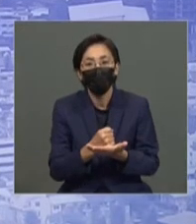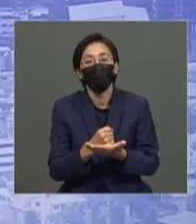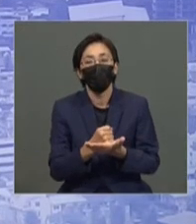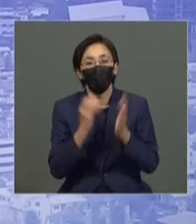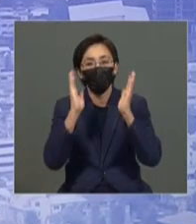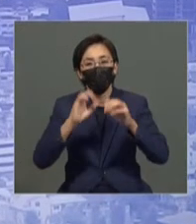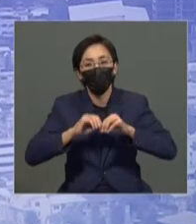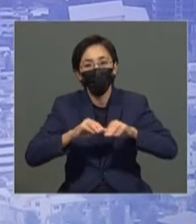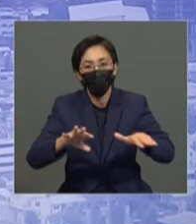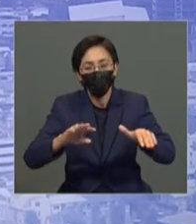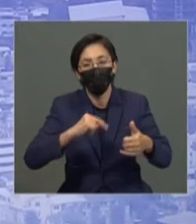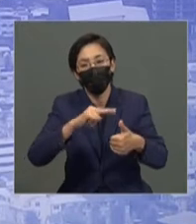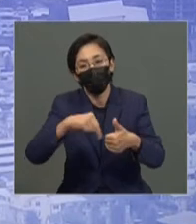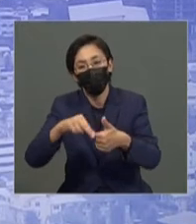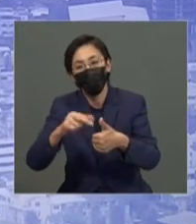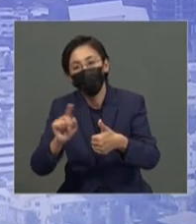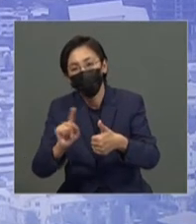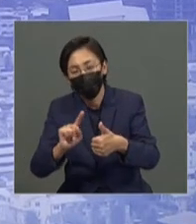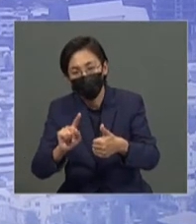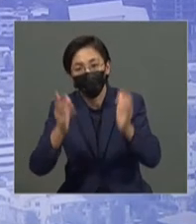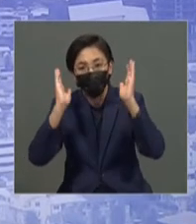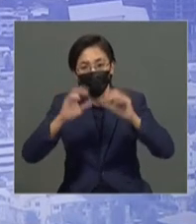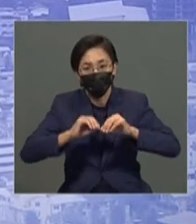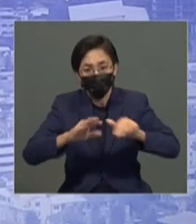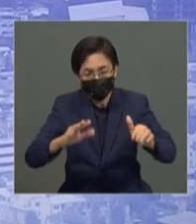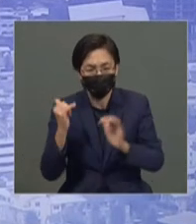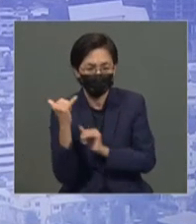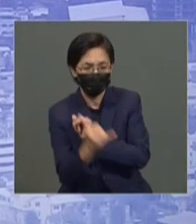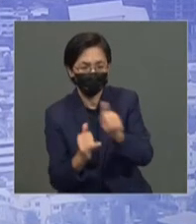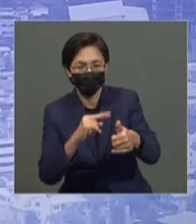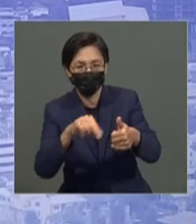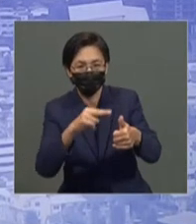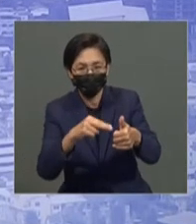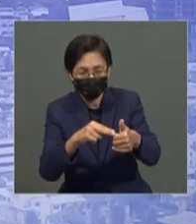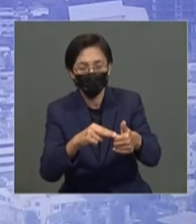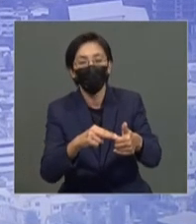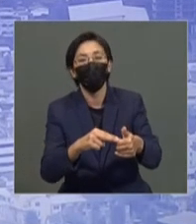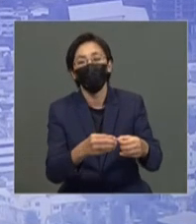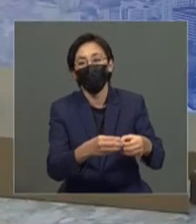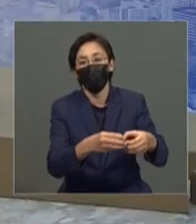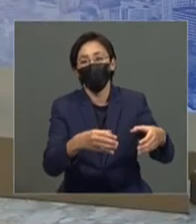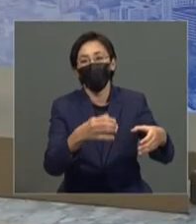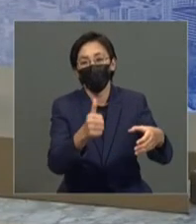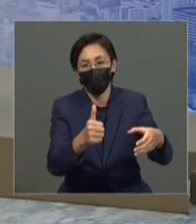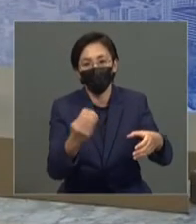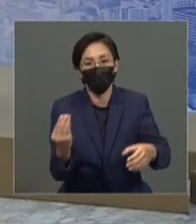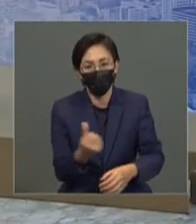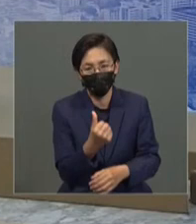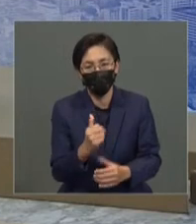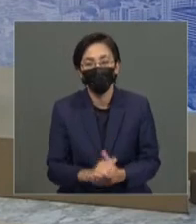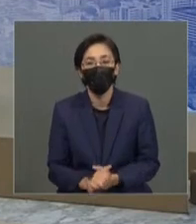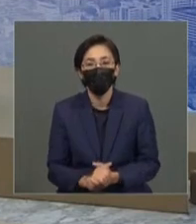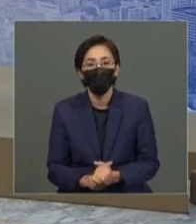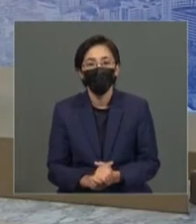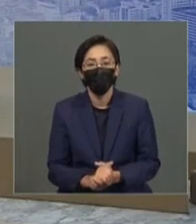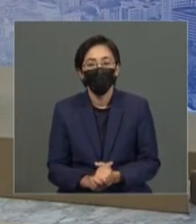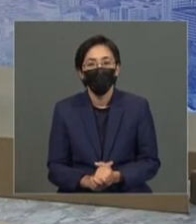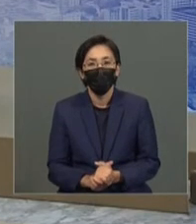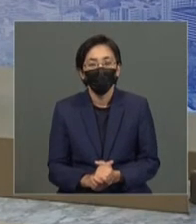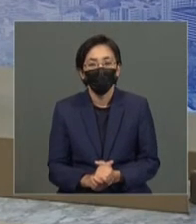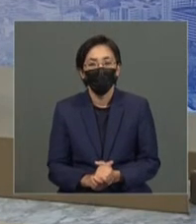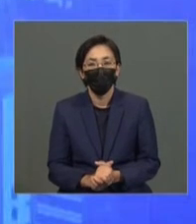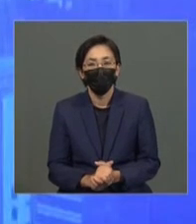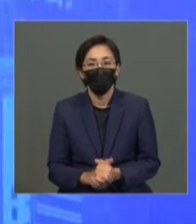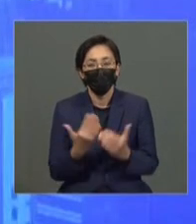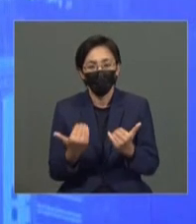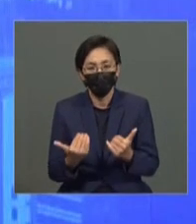ในเรื่องของแง่ของการตรวจด้วยนะคะจะทำให้มากขึ้นและเร็วที่สุดด้วยค่ะ ครับวันนี้หลายคนเห็นตัวเลขผู้ป่วยยืนยันสะ